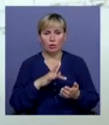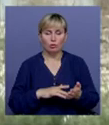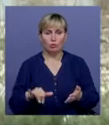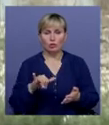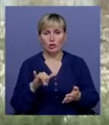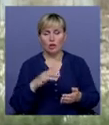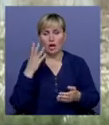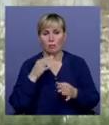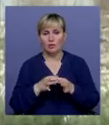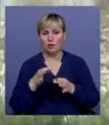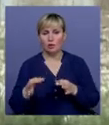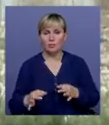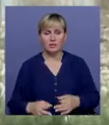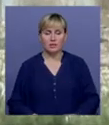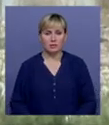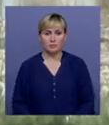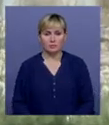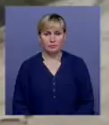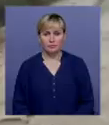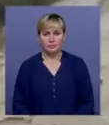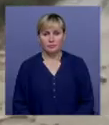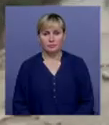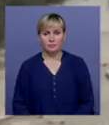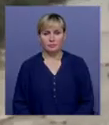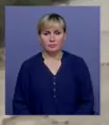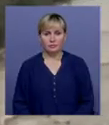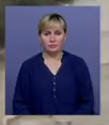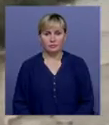в алматинской области мира ржаного daniyar a more телеканалам отеля sultan